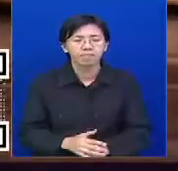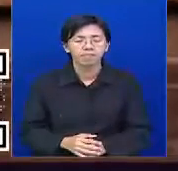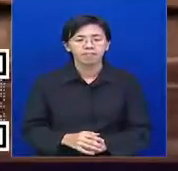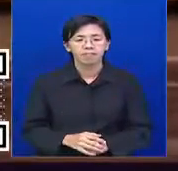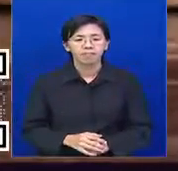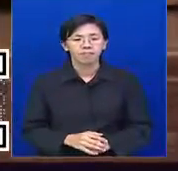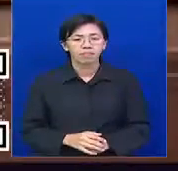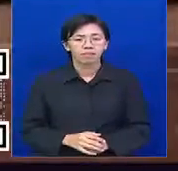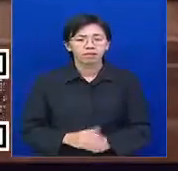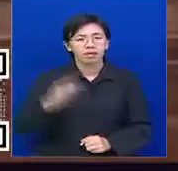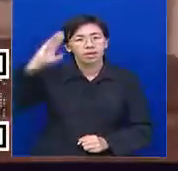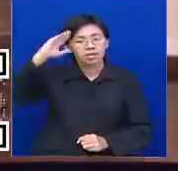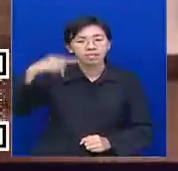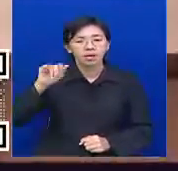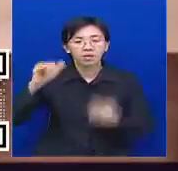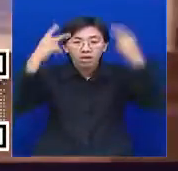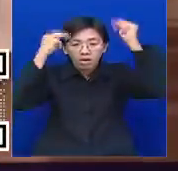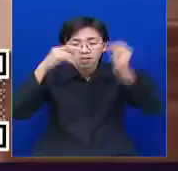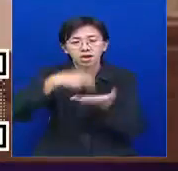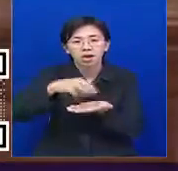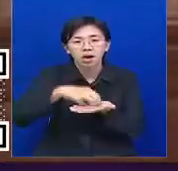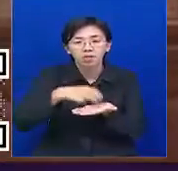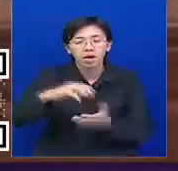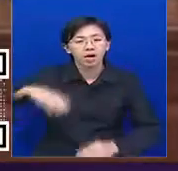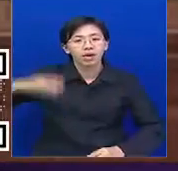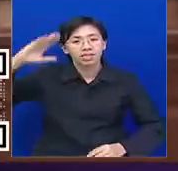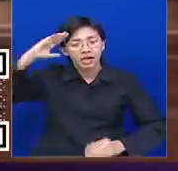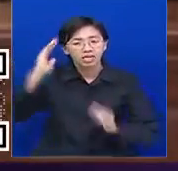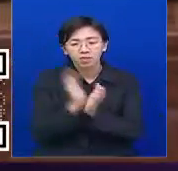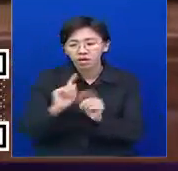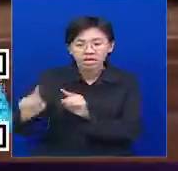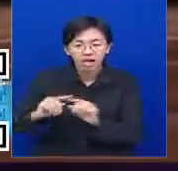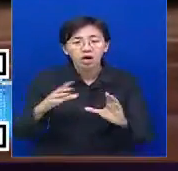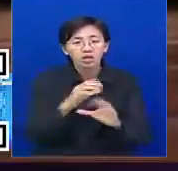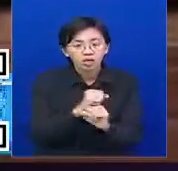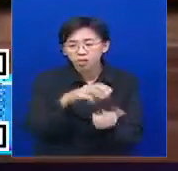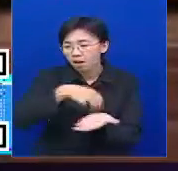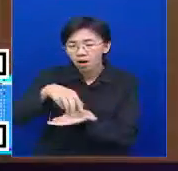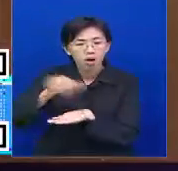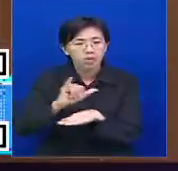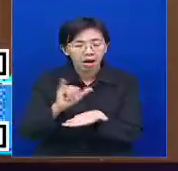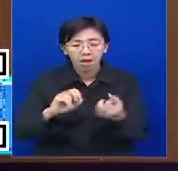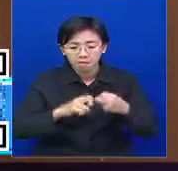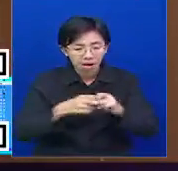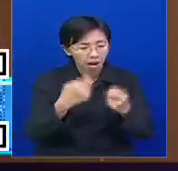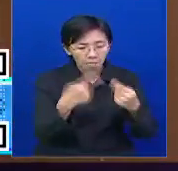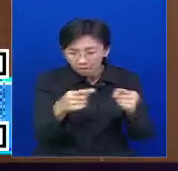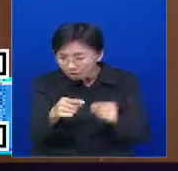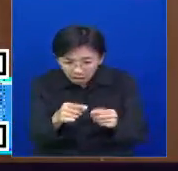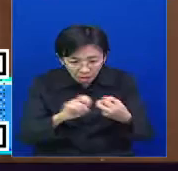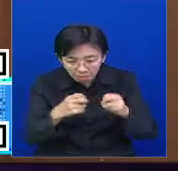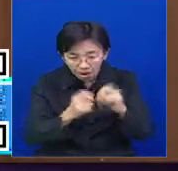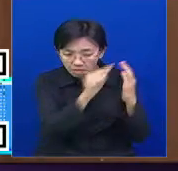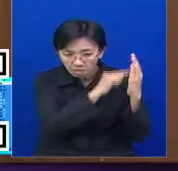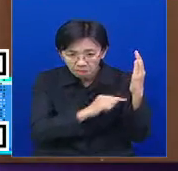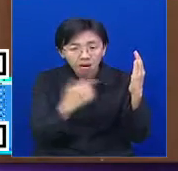พลเอกประยุทธ์จันทร์โอชานายกรัฐมนตรีกล่าวว่าหน่วยงานด้านความมั่นคงยังไม่รายงานสถานการณ์ความเคลื่อนไหวว่ามีเรื่องผิดปกติในช่วงโค้งสุด